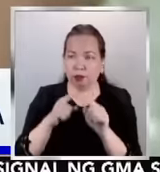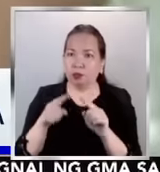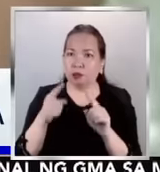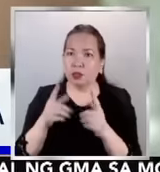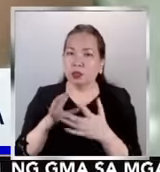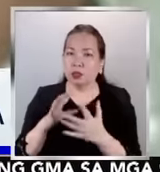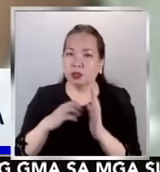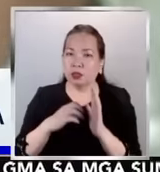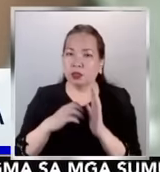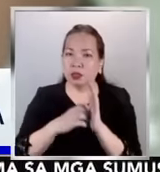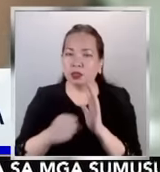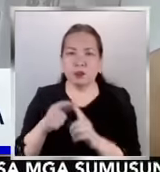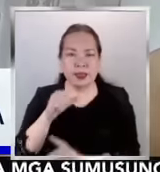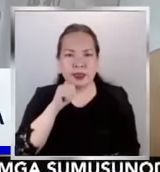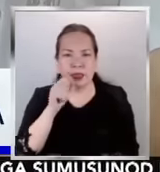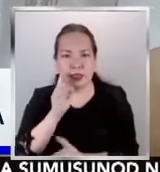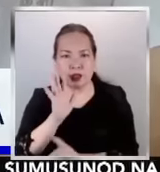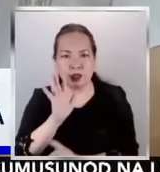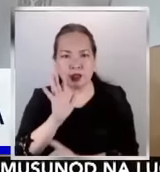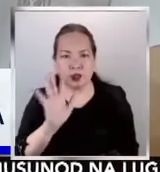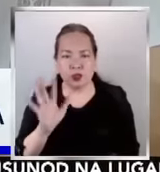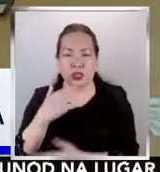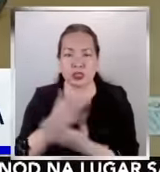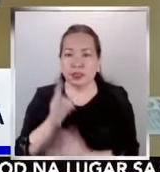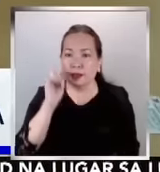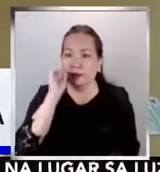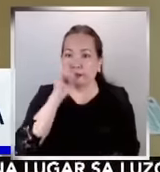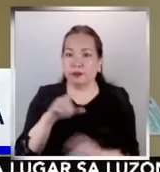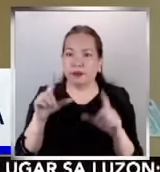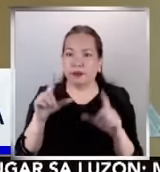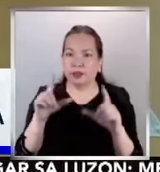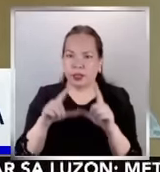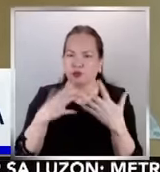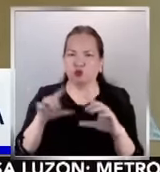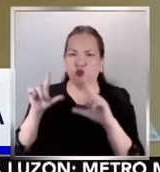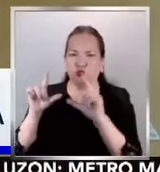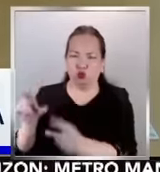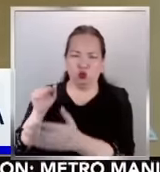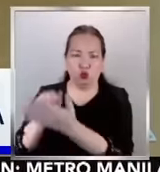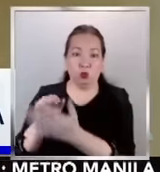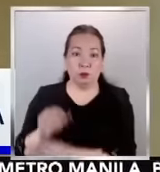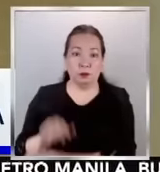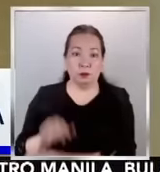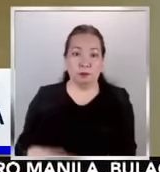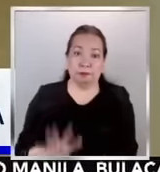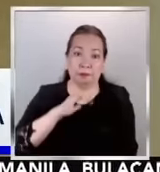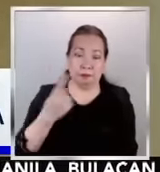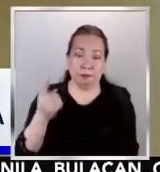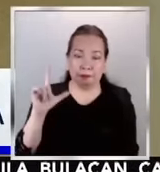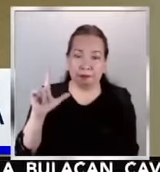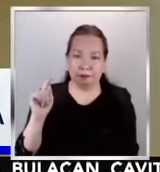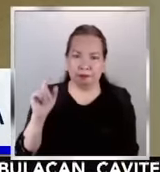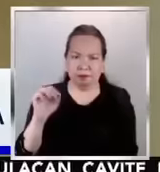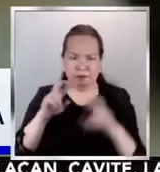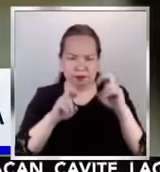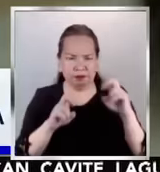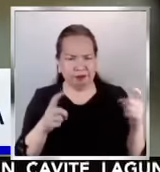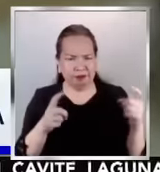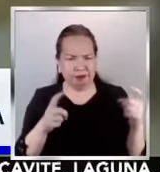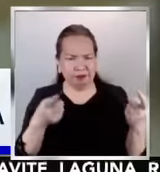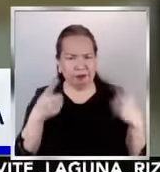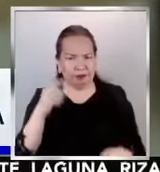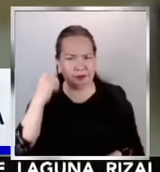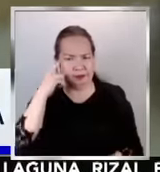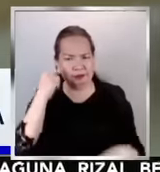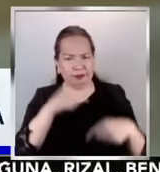siya yun yung mga fake licens kasi may nakasuhan na kami niyan iimbestigahan daw ng LTO kung ano ang posibleng nangyari lalo't may